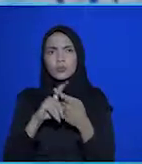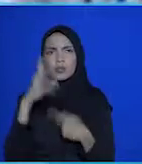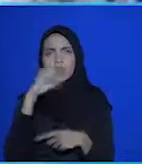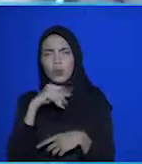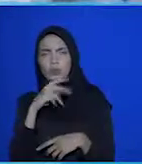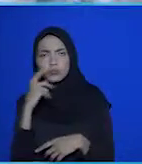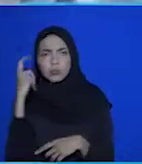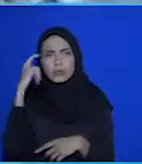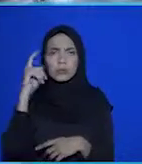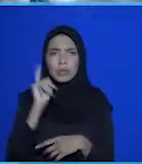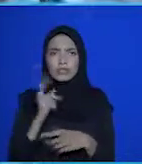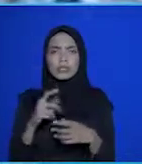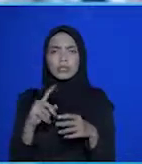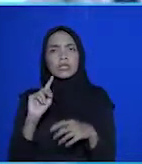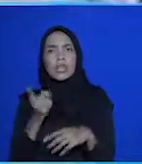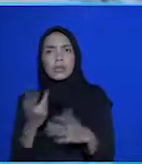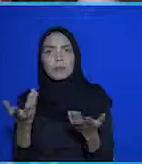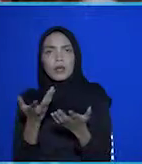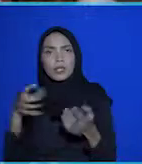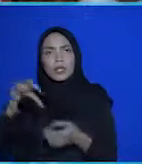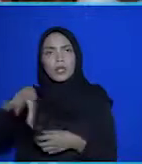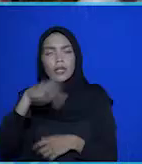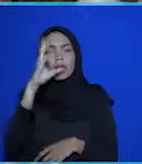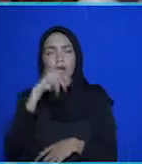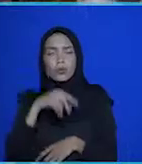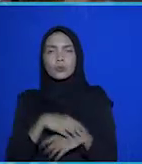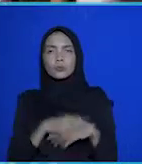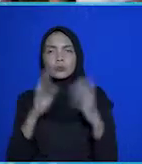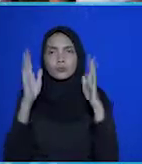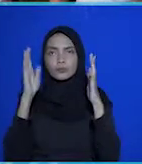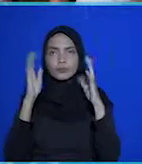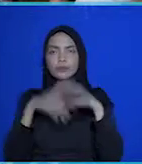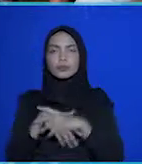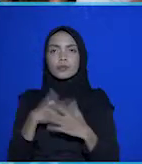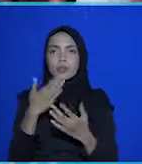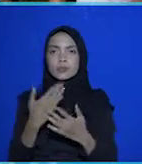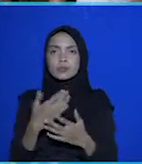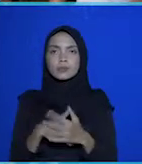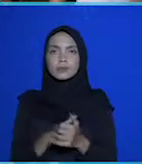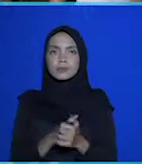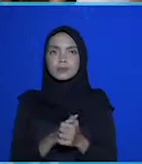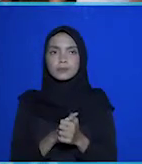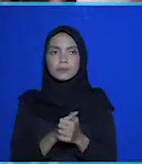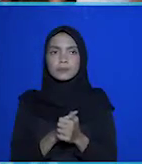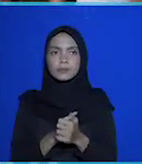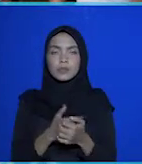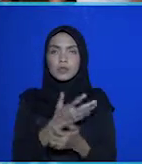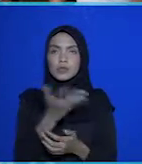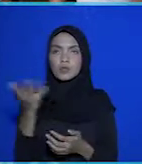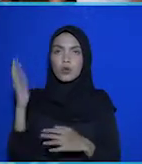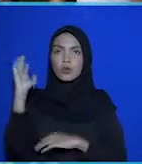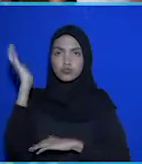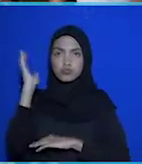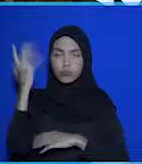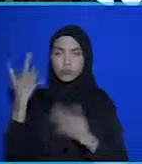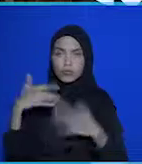mana. Kita kasih tepuk tangan kepada narasumber kita. Baik, rekan-rekan media, narasumber kita sudah komplit dan